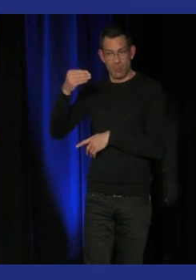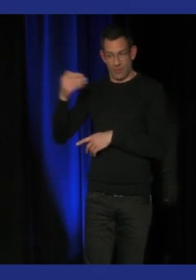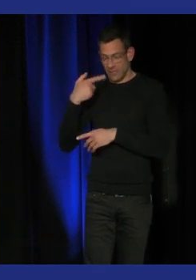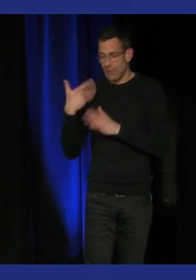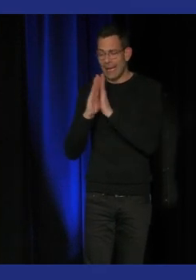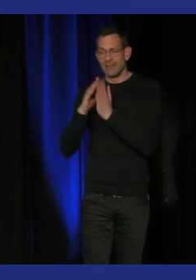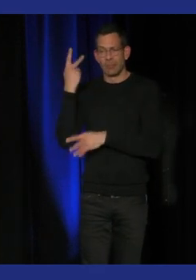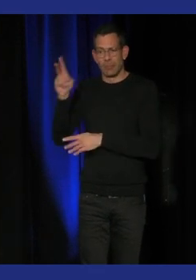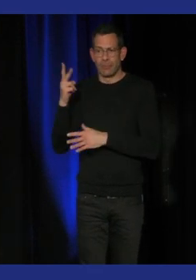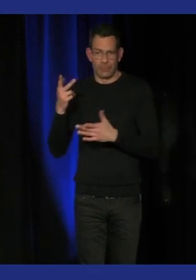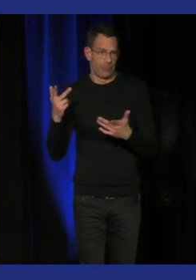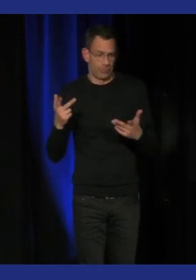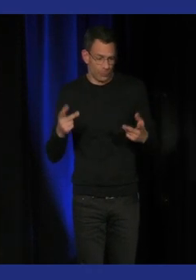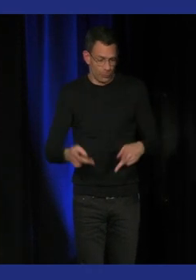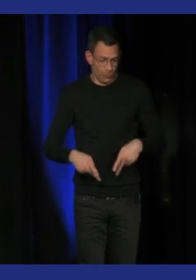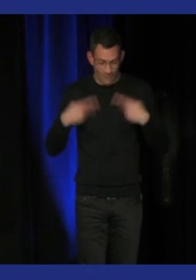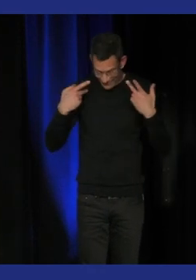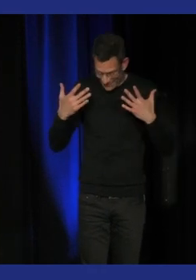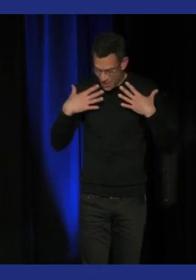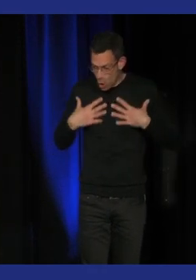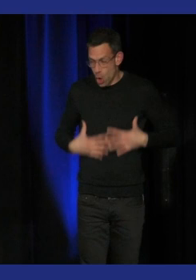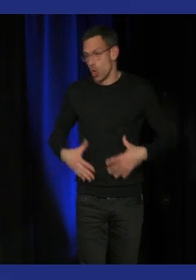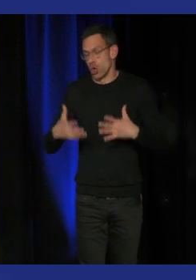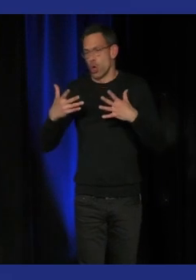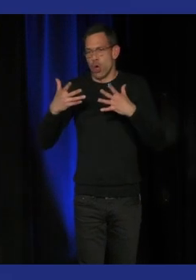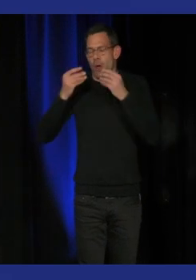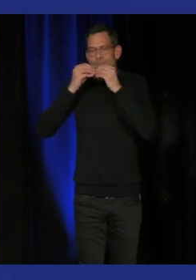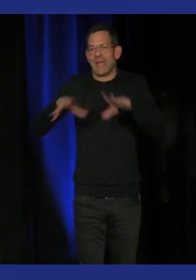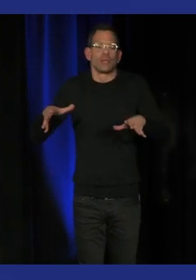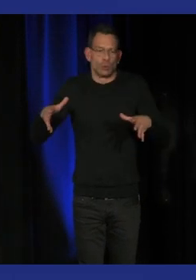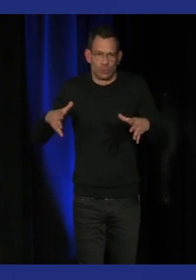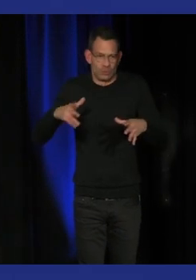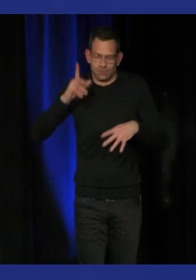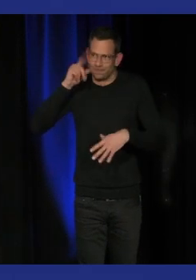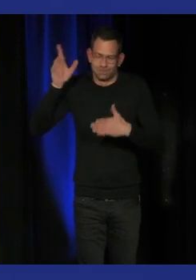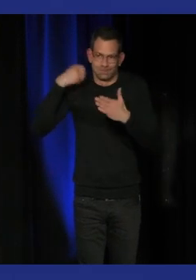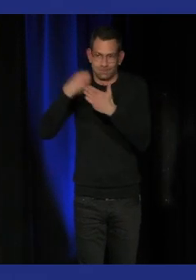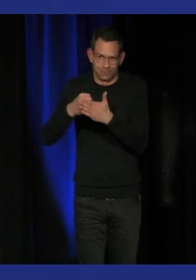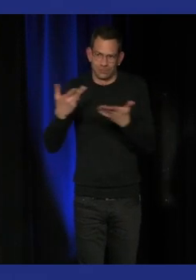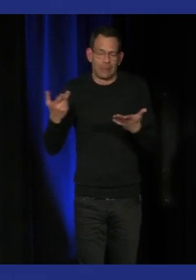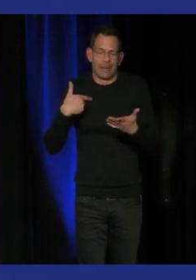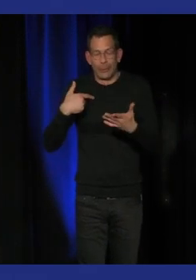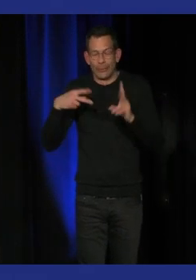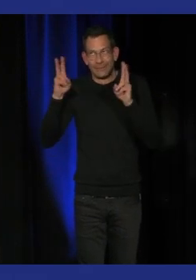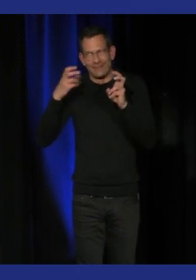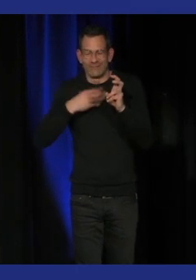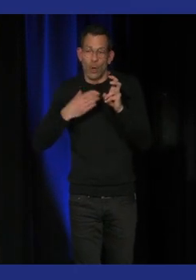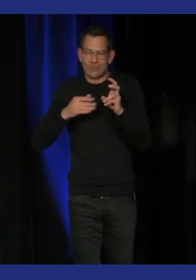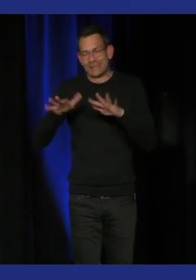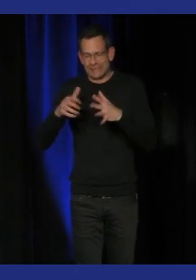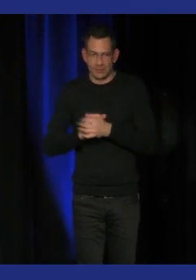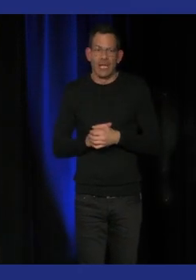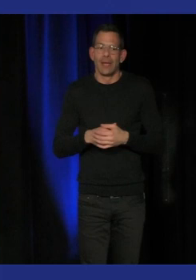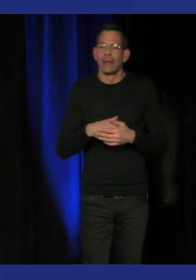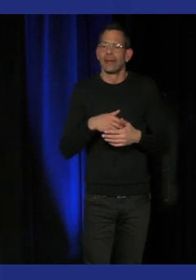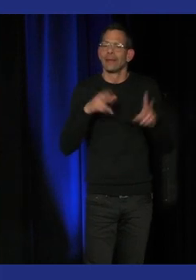perdu ». Alors, le titre fait un peu Paris Match, mais le titre anglais, américain, c'est The Body Silent.